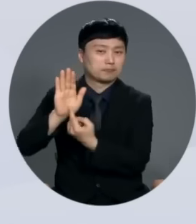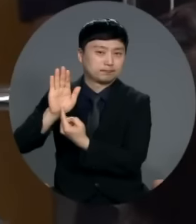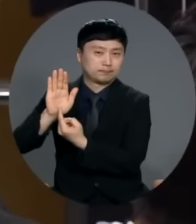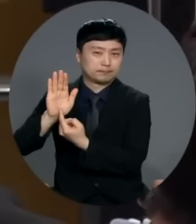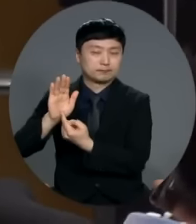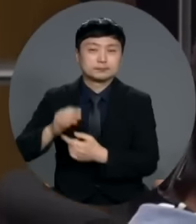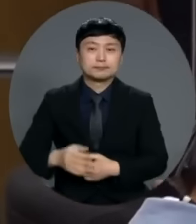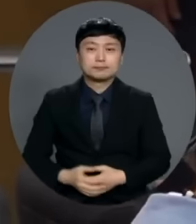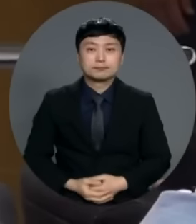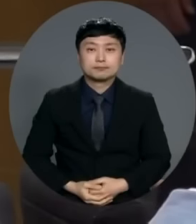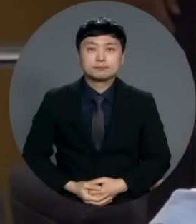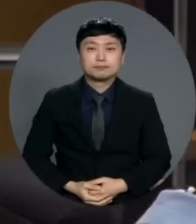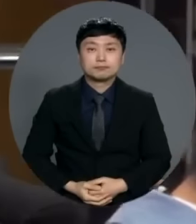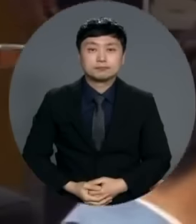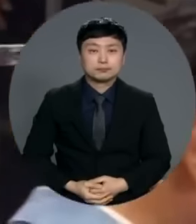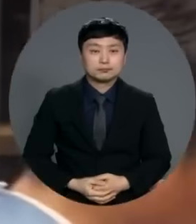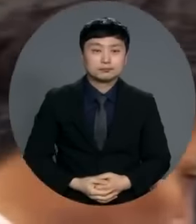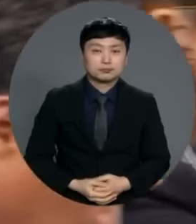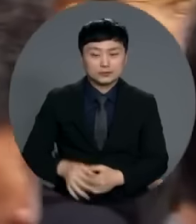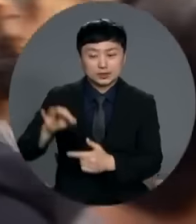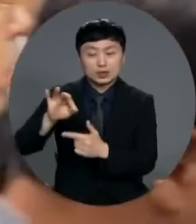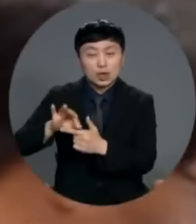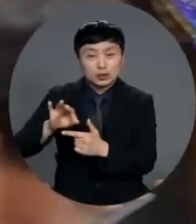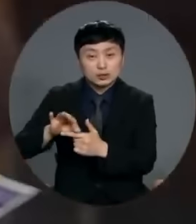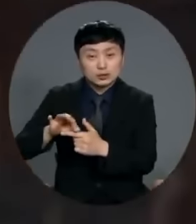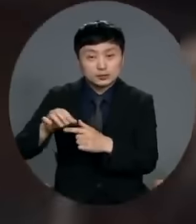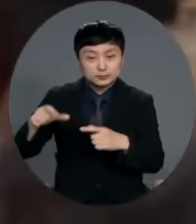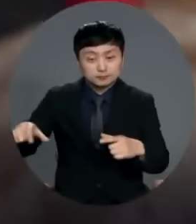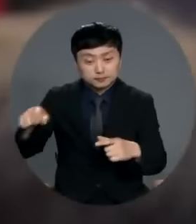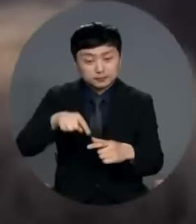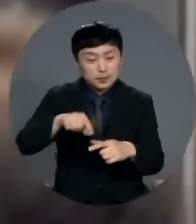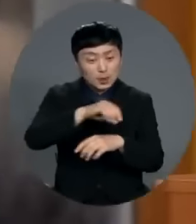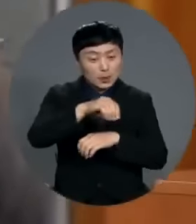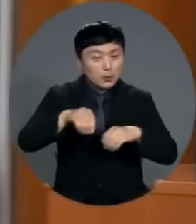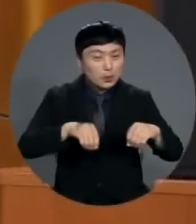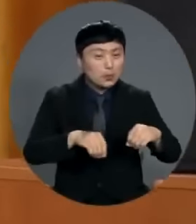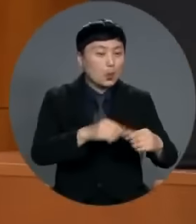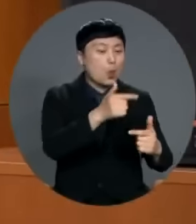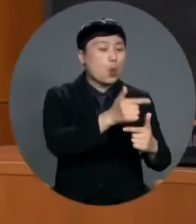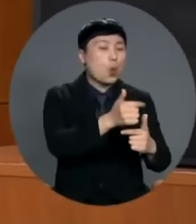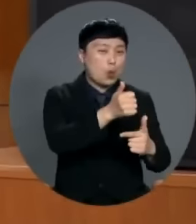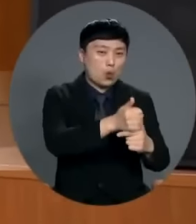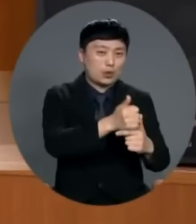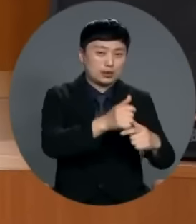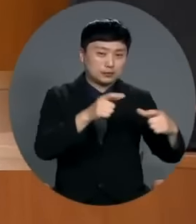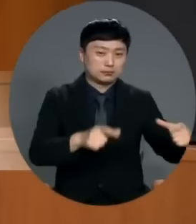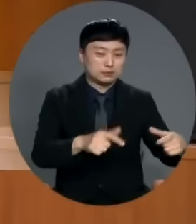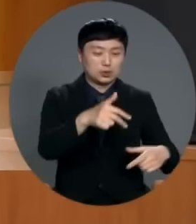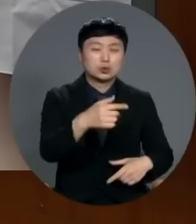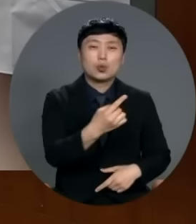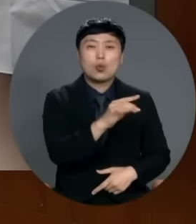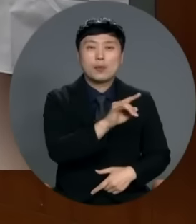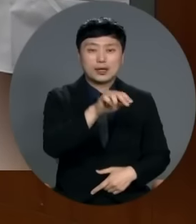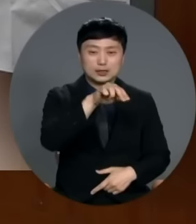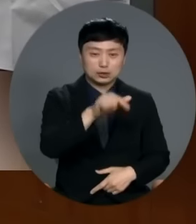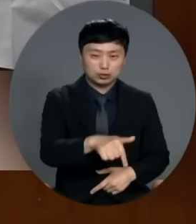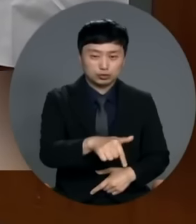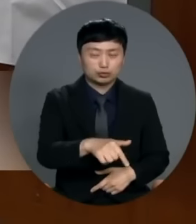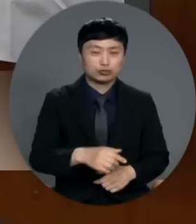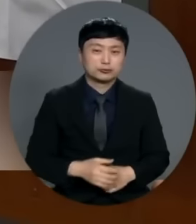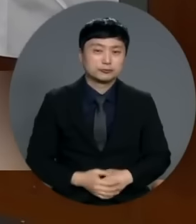있고요. 영남에 임미애가 있다면 호남에는 조배숙이 있습니다. 호남은 대구 경북과